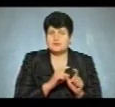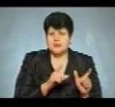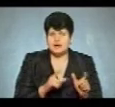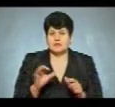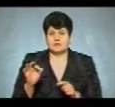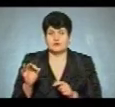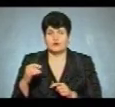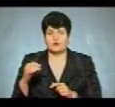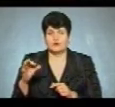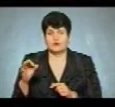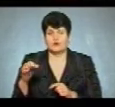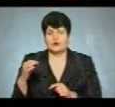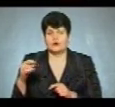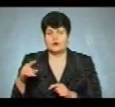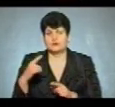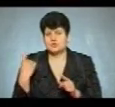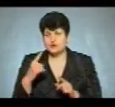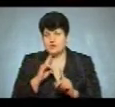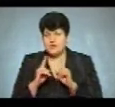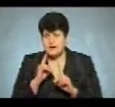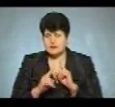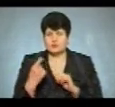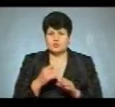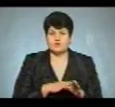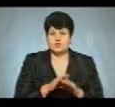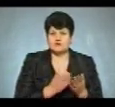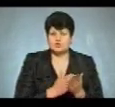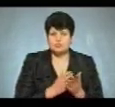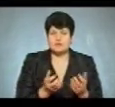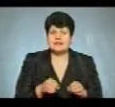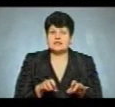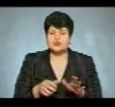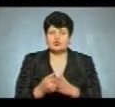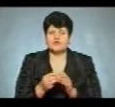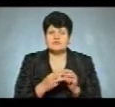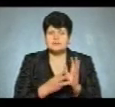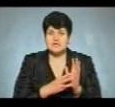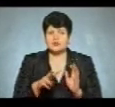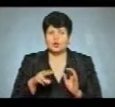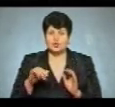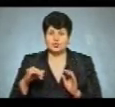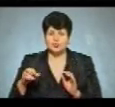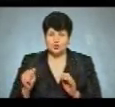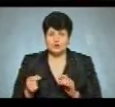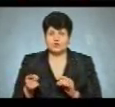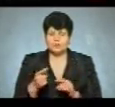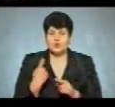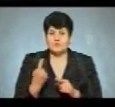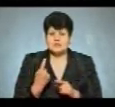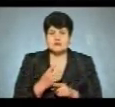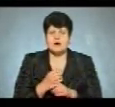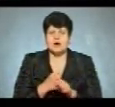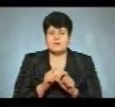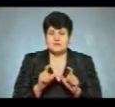державної виконавчої служби та обласної ради прийняли рішення, що до 18 лютого Тернопільська обласна аптека номер 78 діятиме